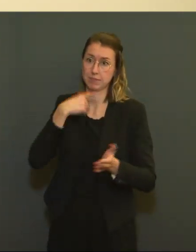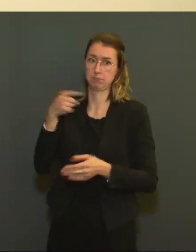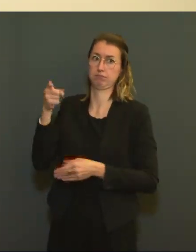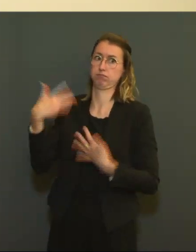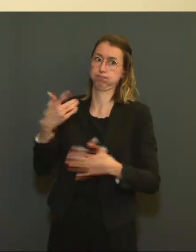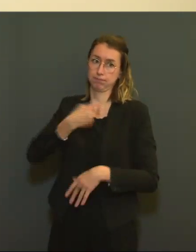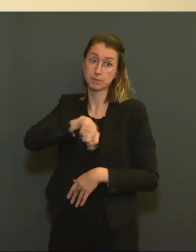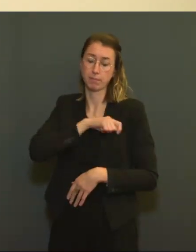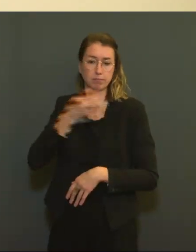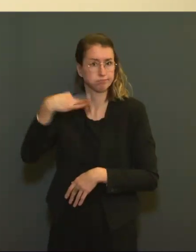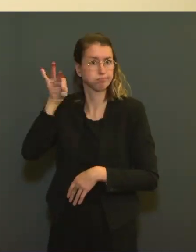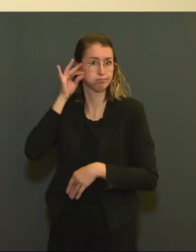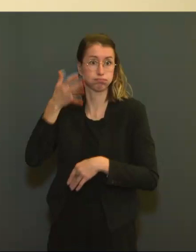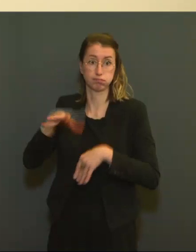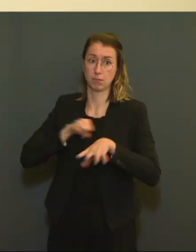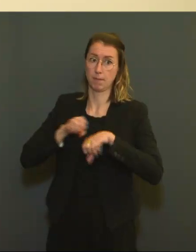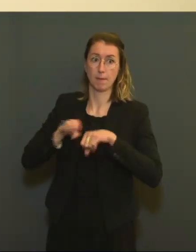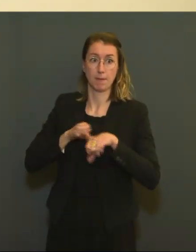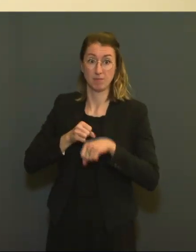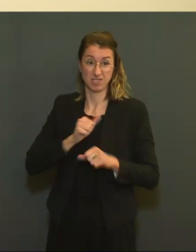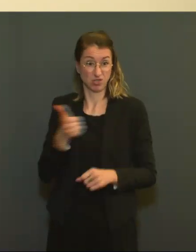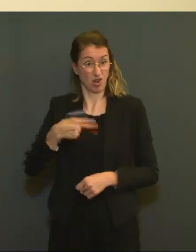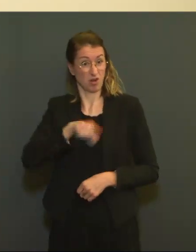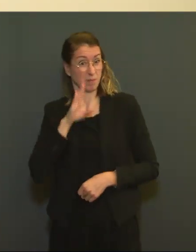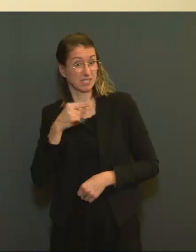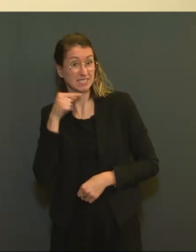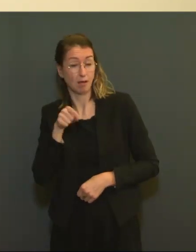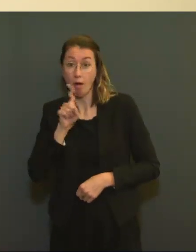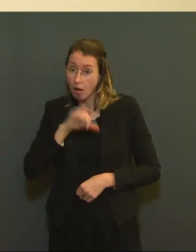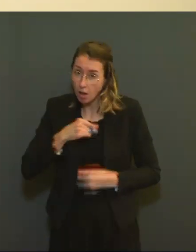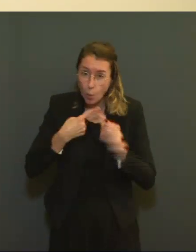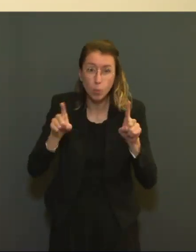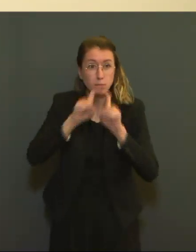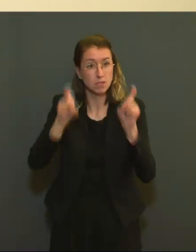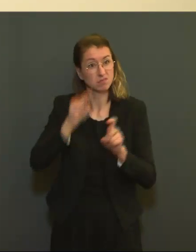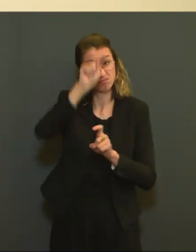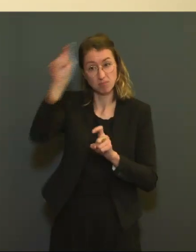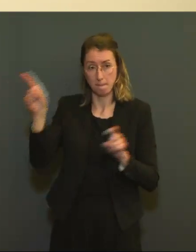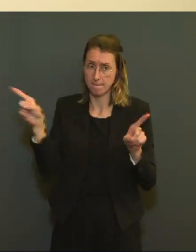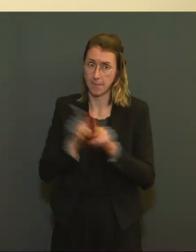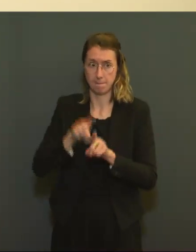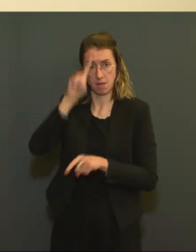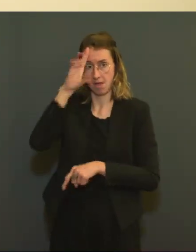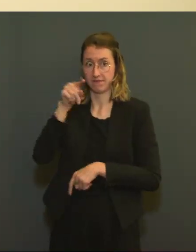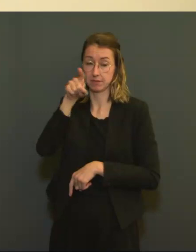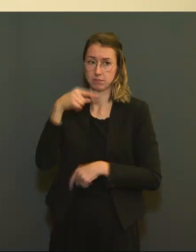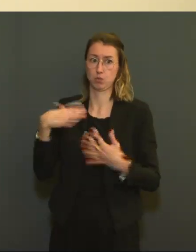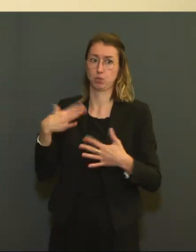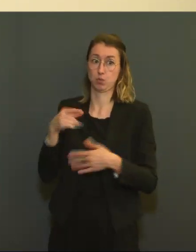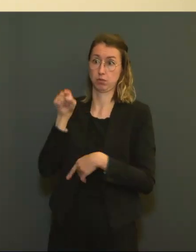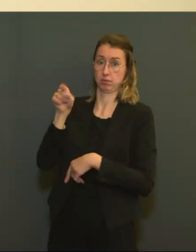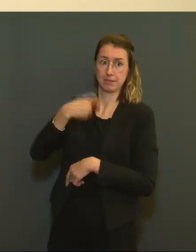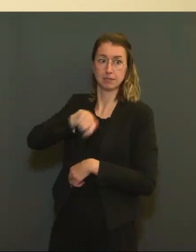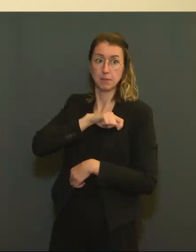s'y trouve. 10 autres pays en Europe demandent également que les voyageurs qui vont en Espagne, qui reviennent dans le pays en